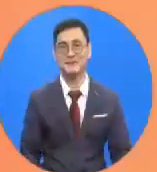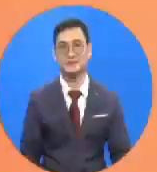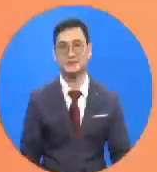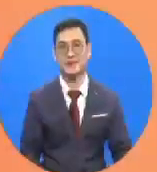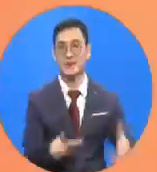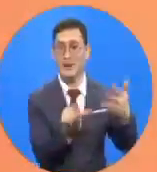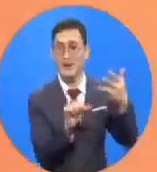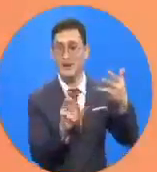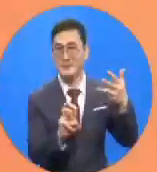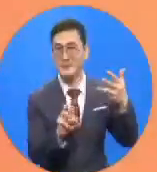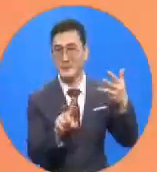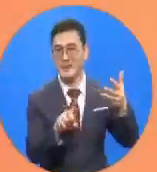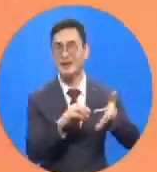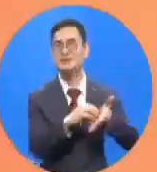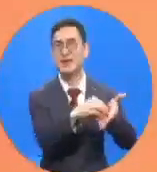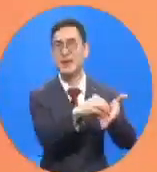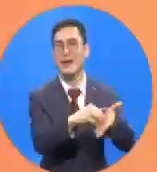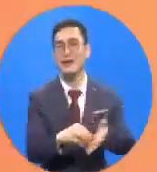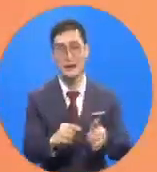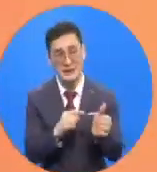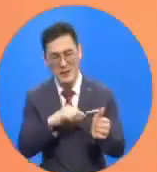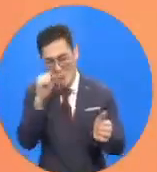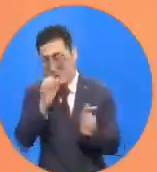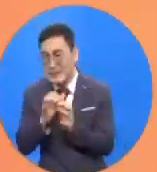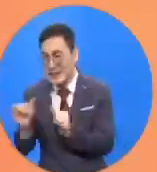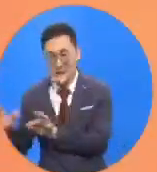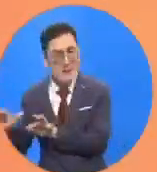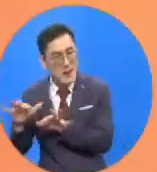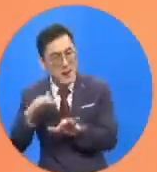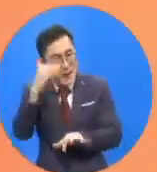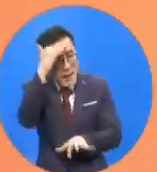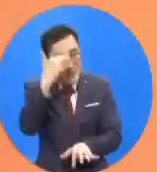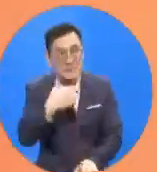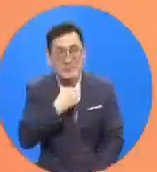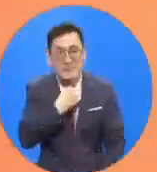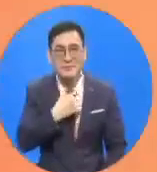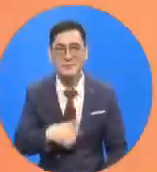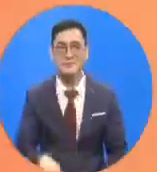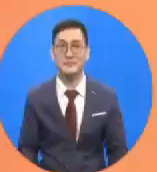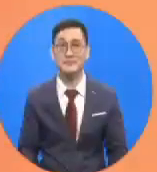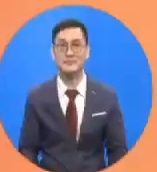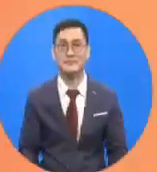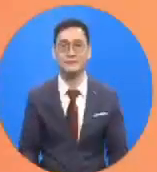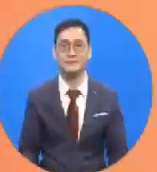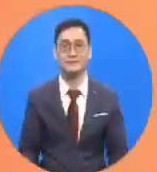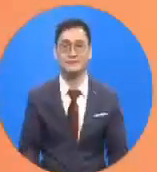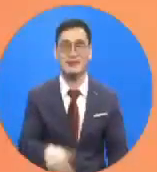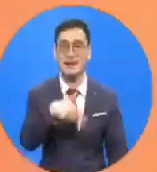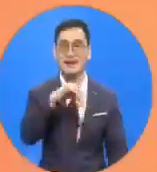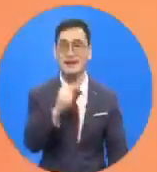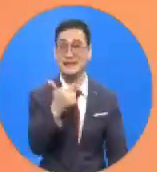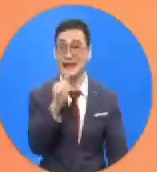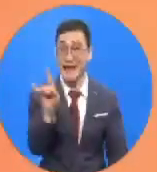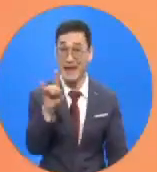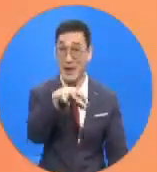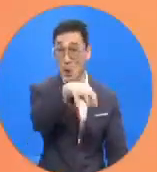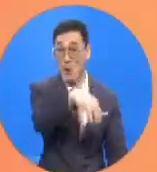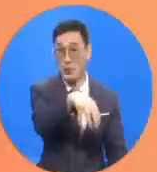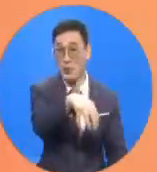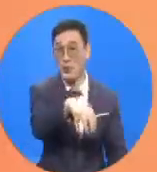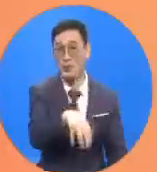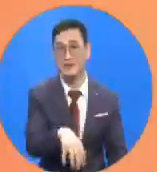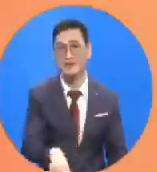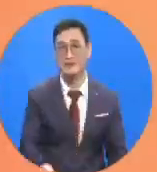30일 입대 팬들이 얼마나 또 애가타 겠습니까 룩 진해에 보통이 육군이 라도 훈련 색 입대 입소할 때